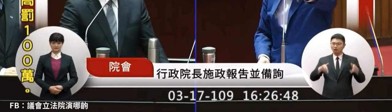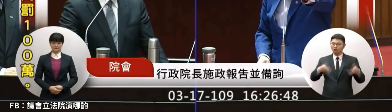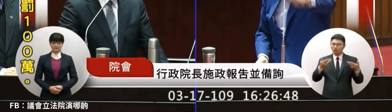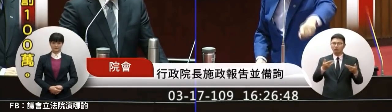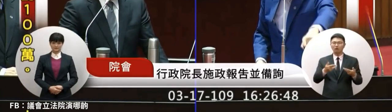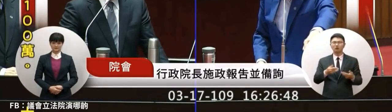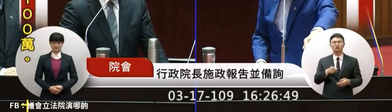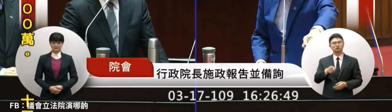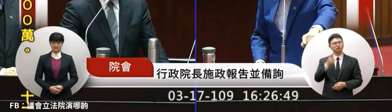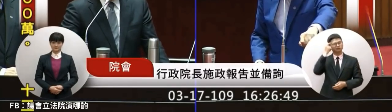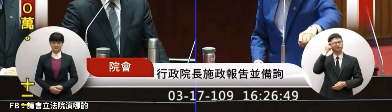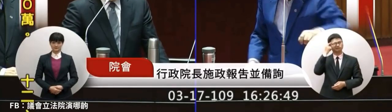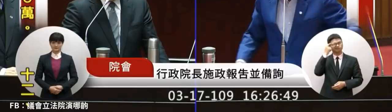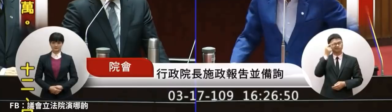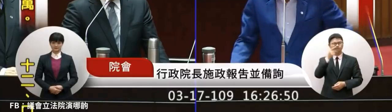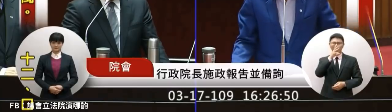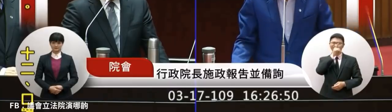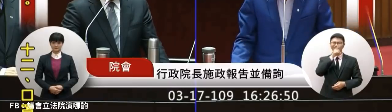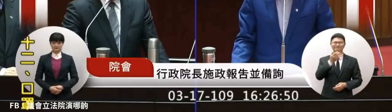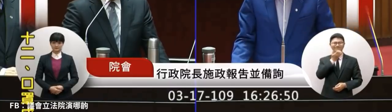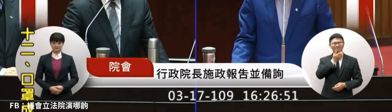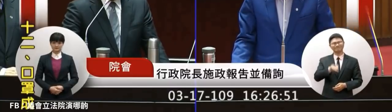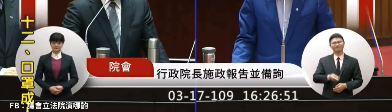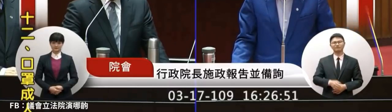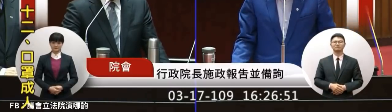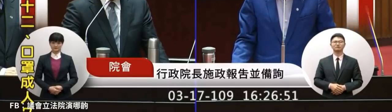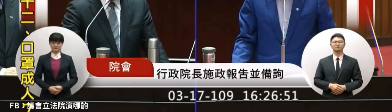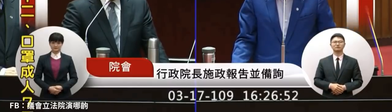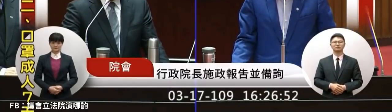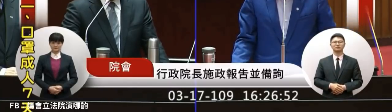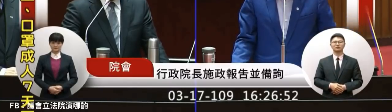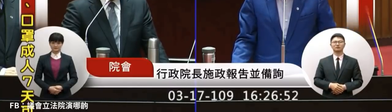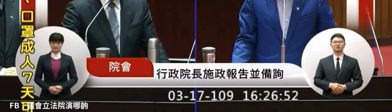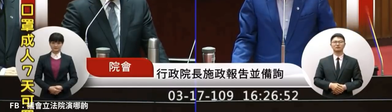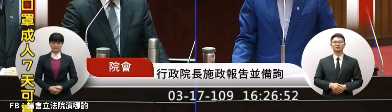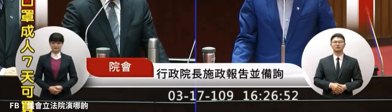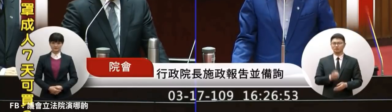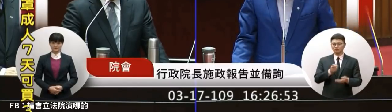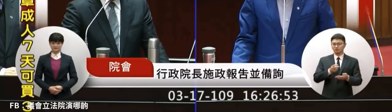真是好笑，你知道吗？什么叫从宽认定？